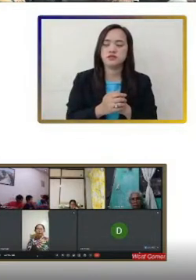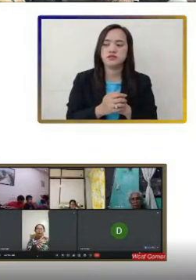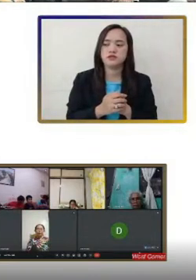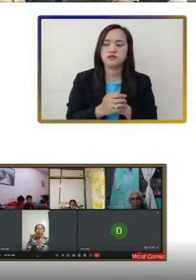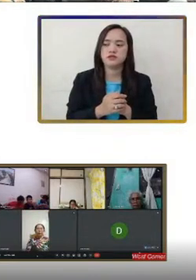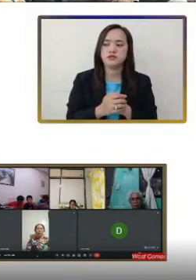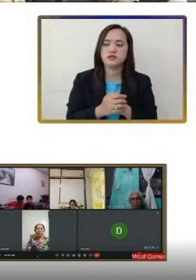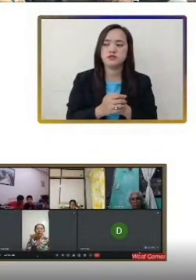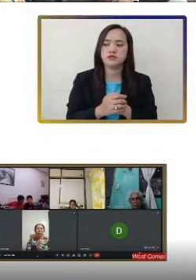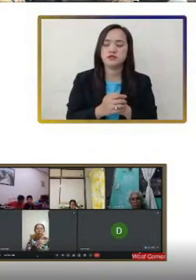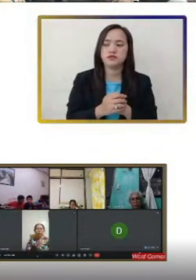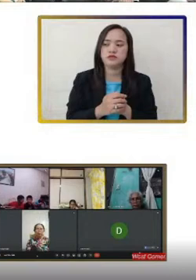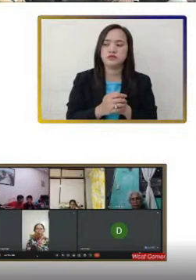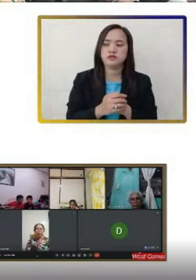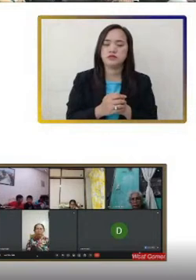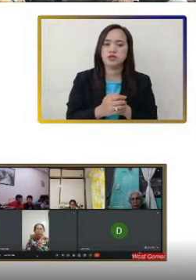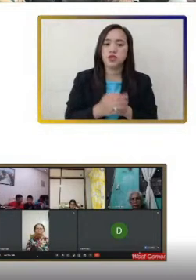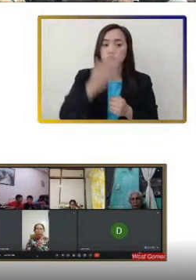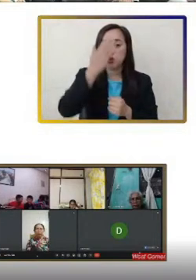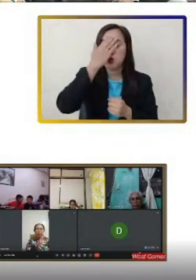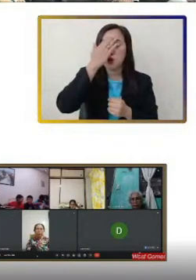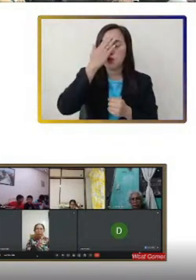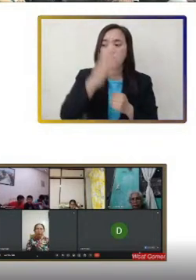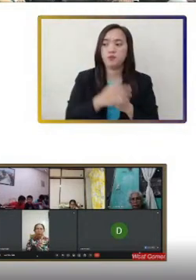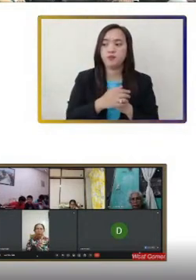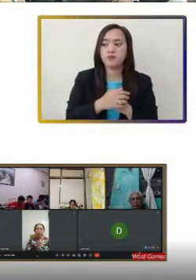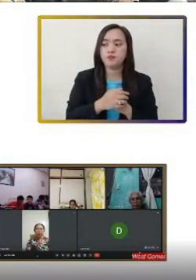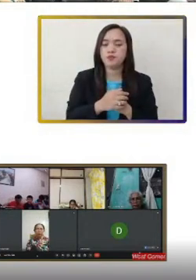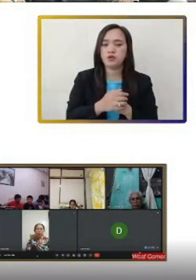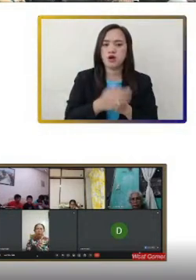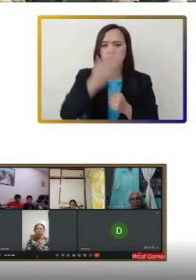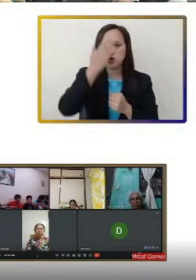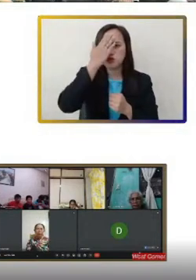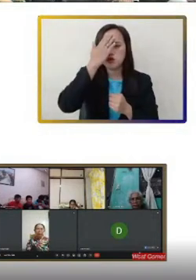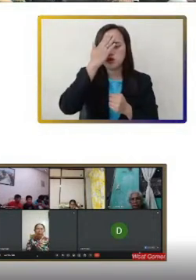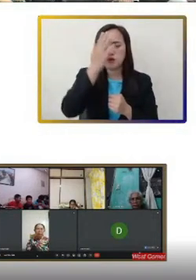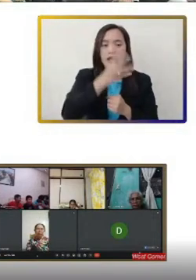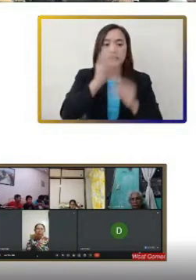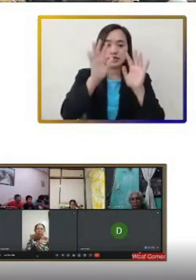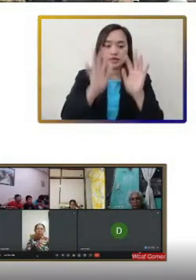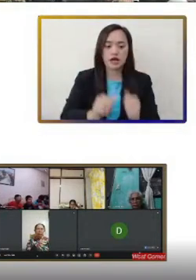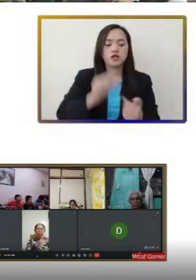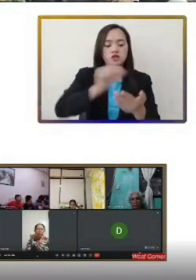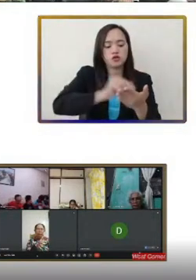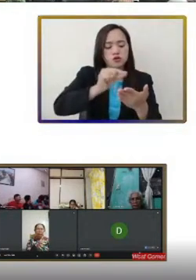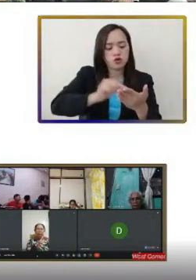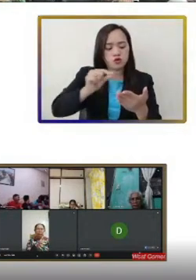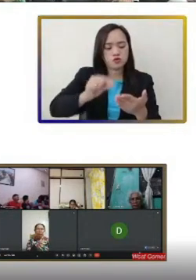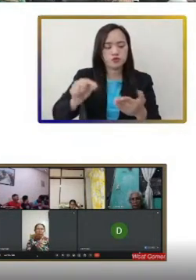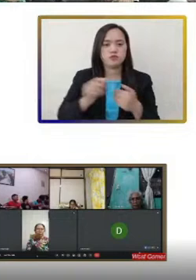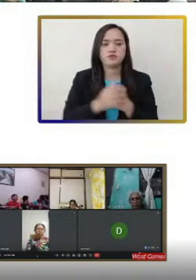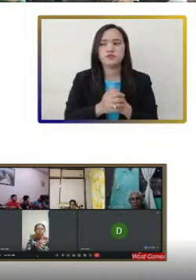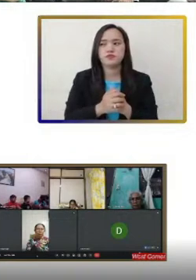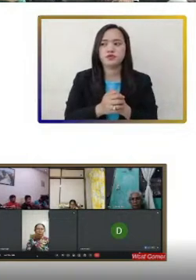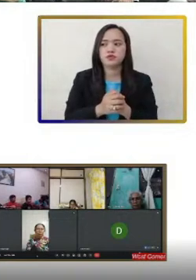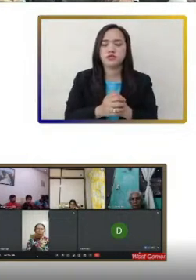sa classroom pero pwede na sila mag-drawing, mag, just to keep their minds on Jesus, that's